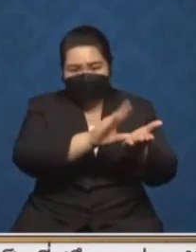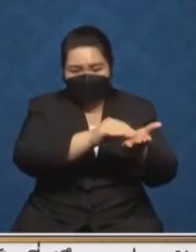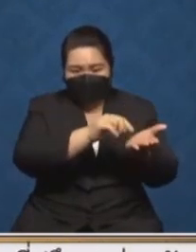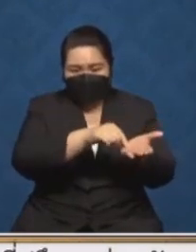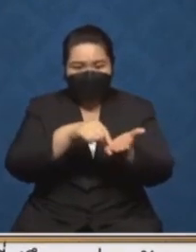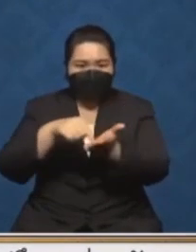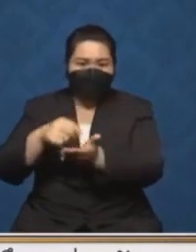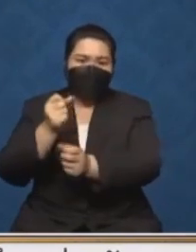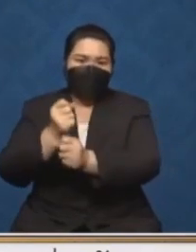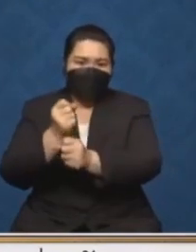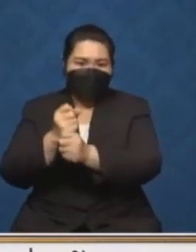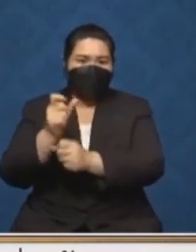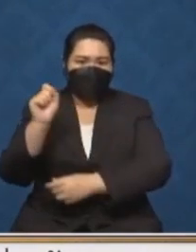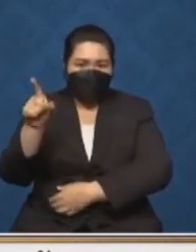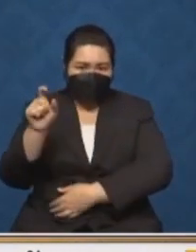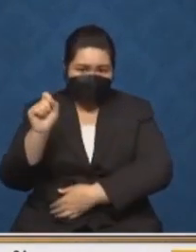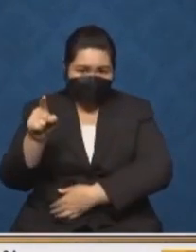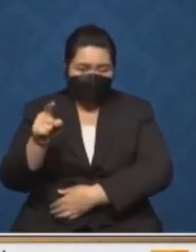โดยเล่งด่วน